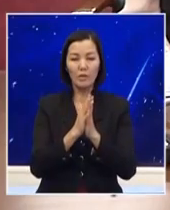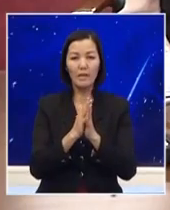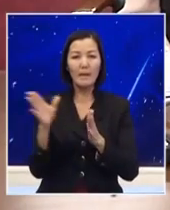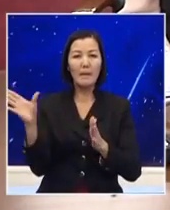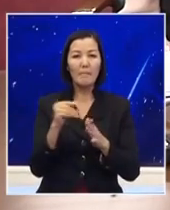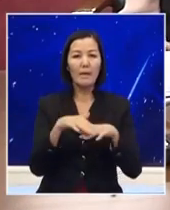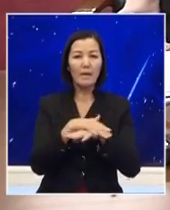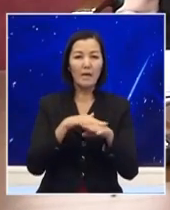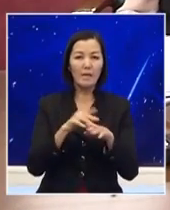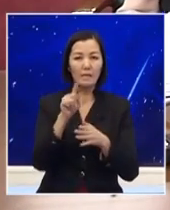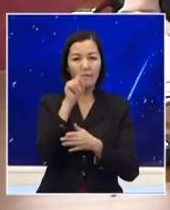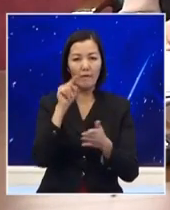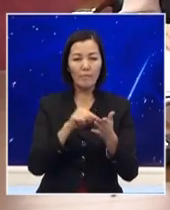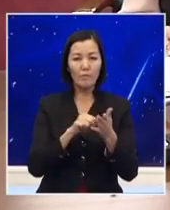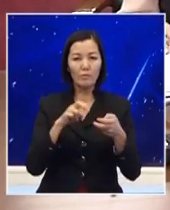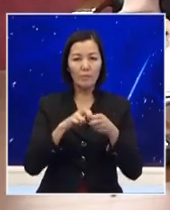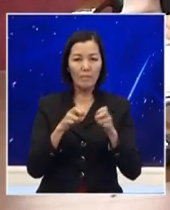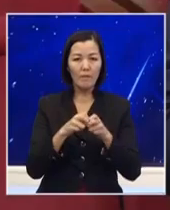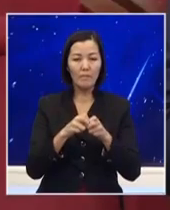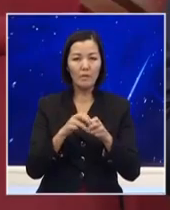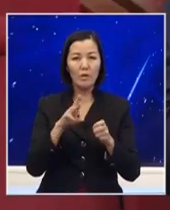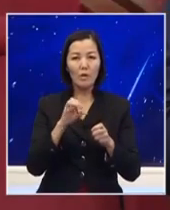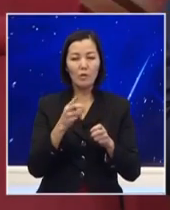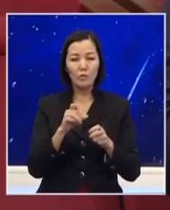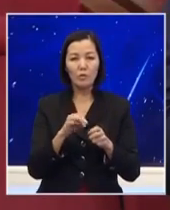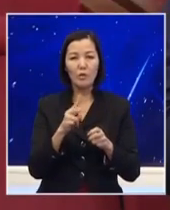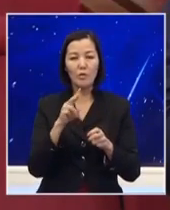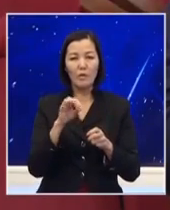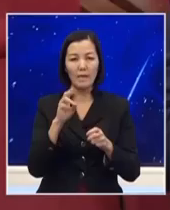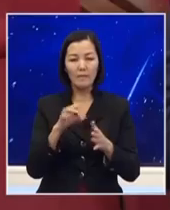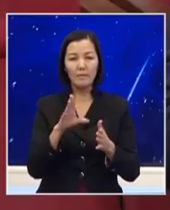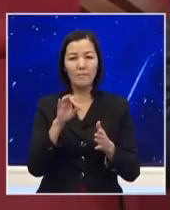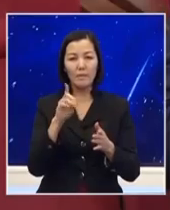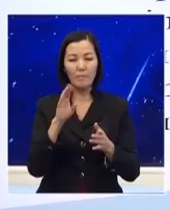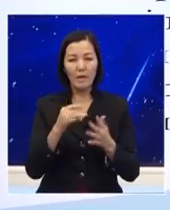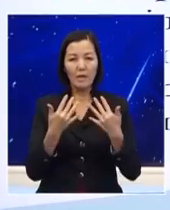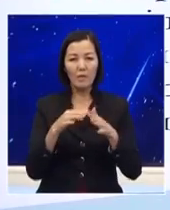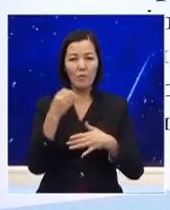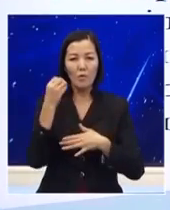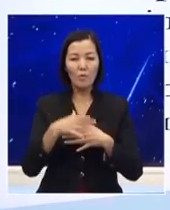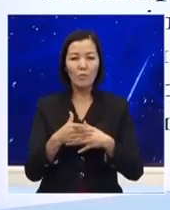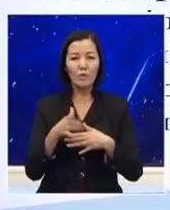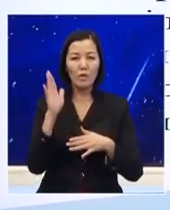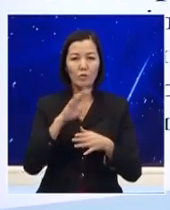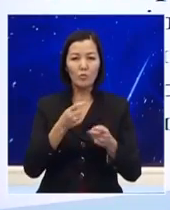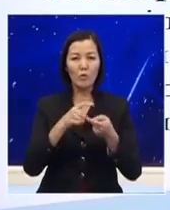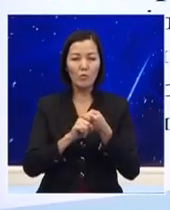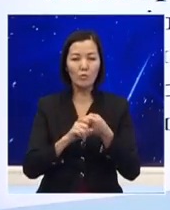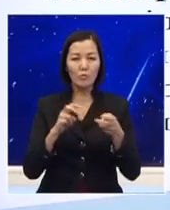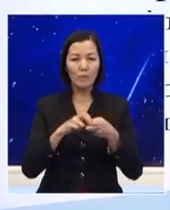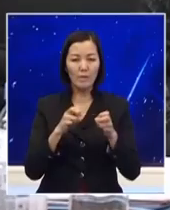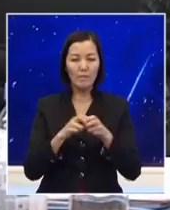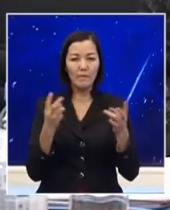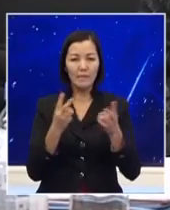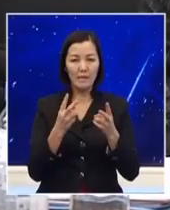Барлығы халықтың көкейінде жүрген мәселе. Аудандағы Тоқжайлау, Қоңыр, Кеңес, Лепсі, Бибиқан ауылдарын орталықтандырылған ауыз суға қосу мәселесін